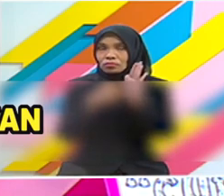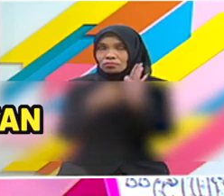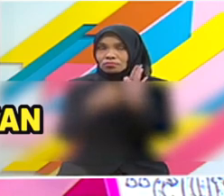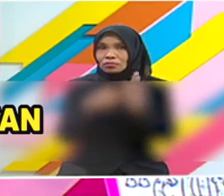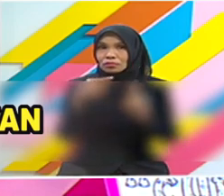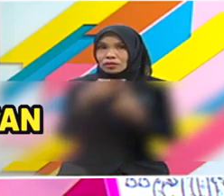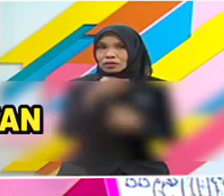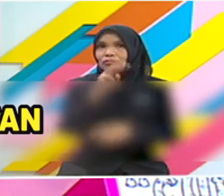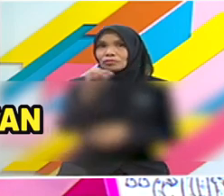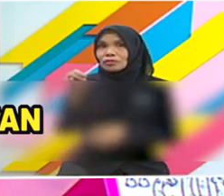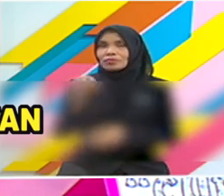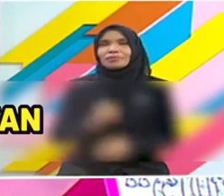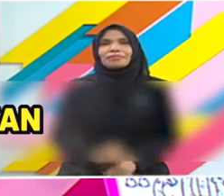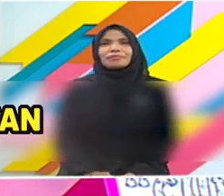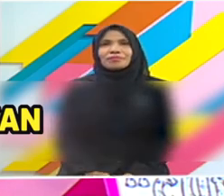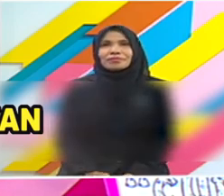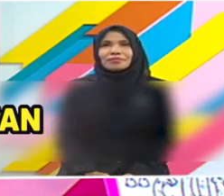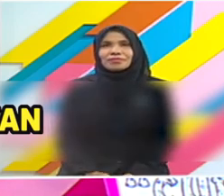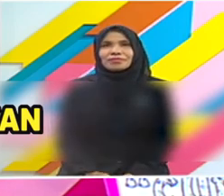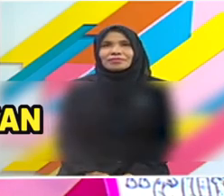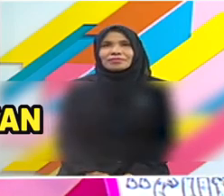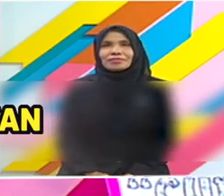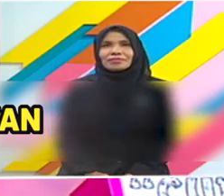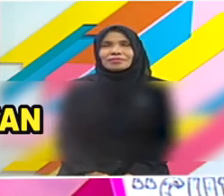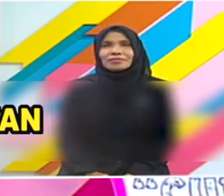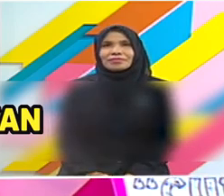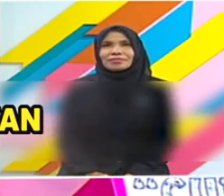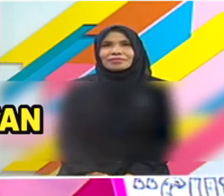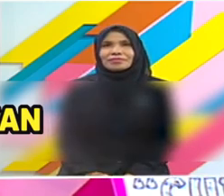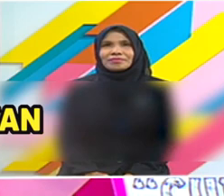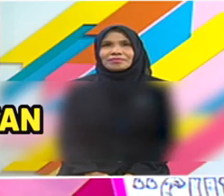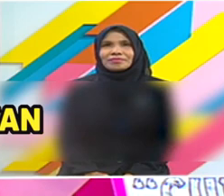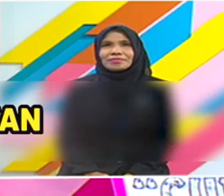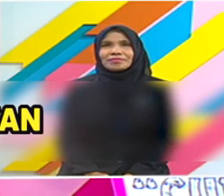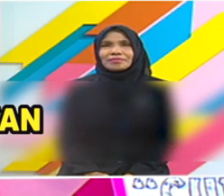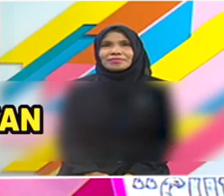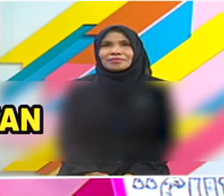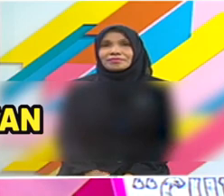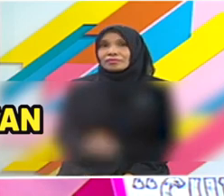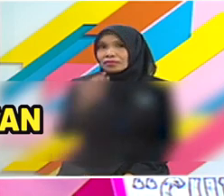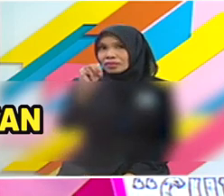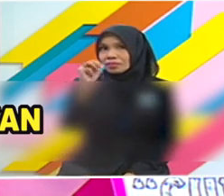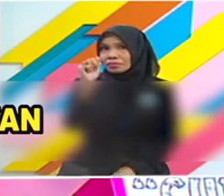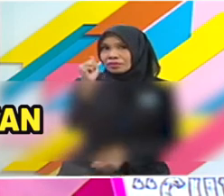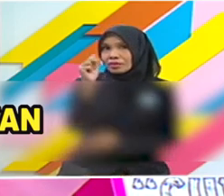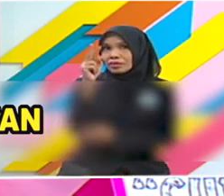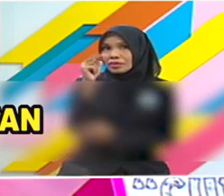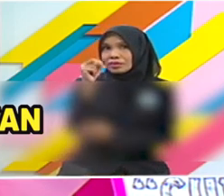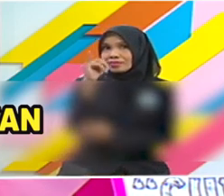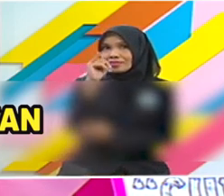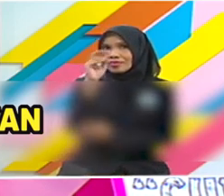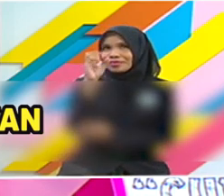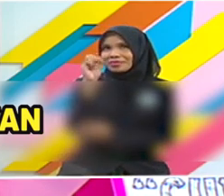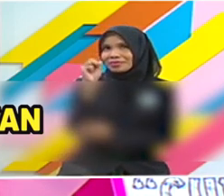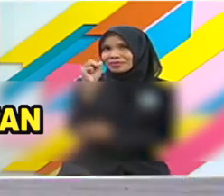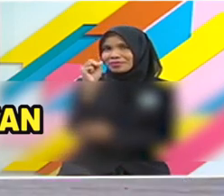Apa rasanya? Rasa manis tapi warna coklat. Apa ni? Manis. Manis. Okey,